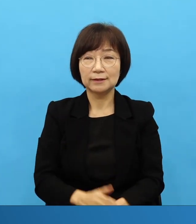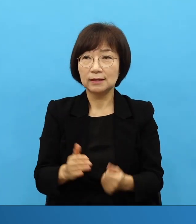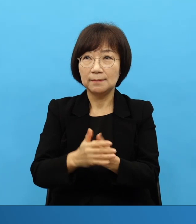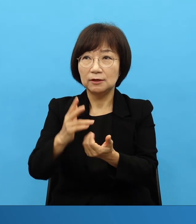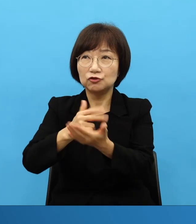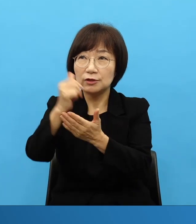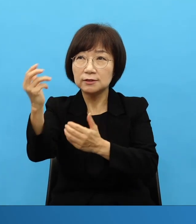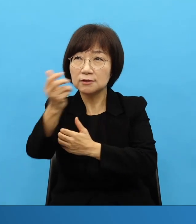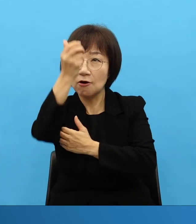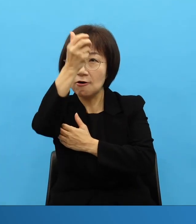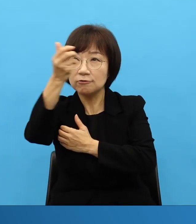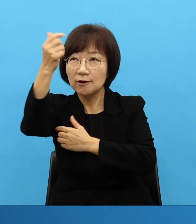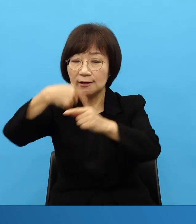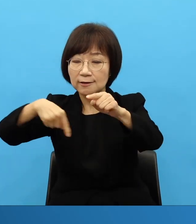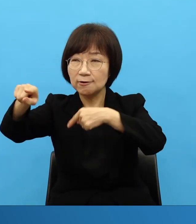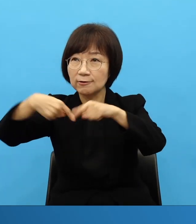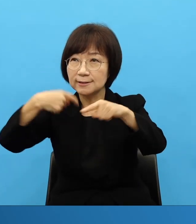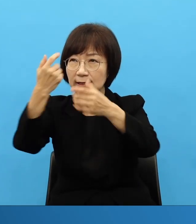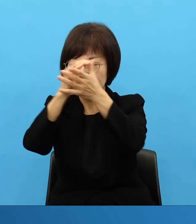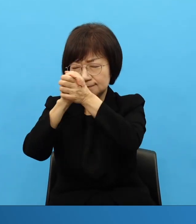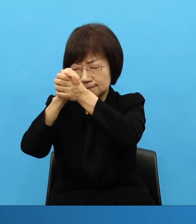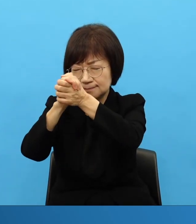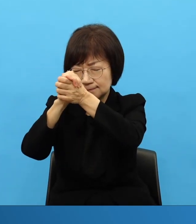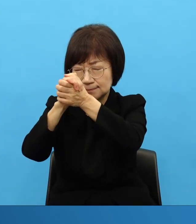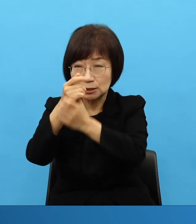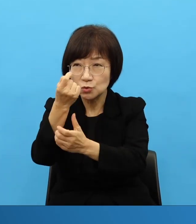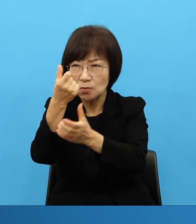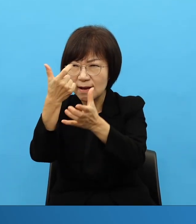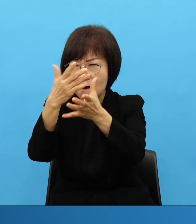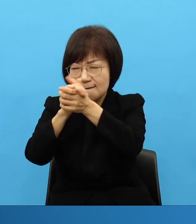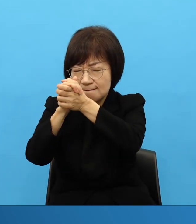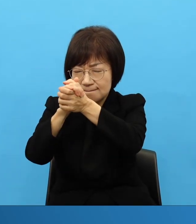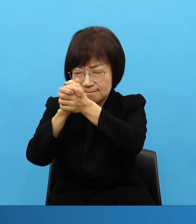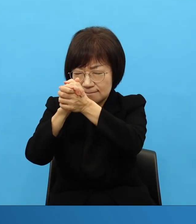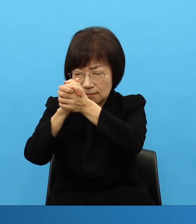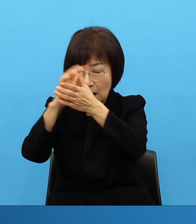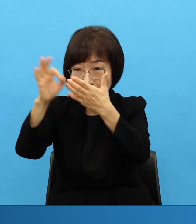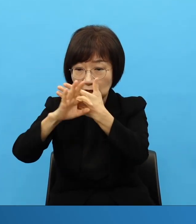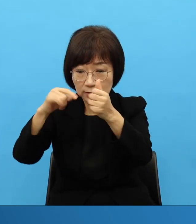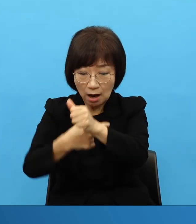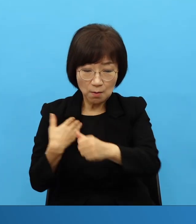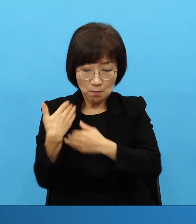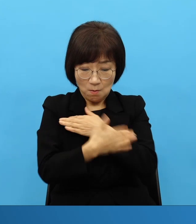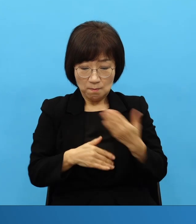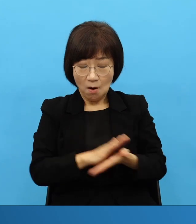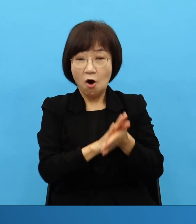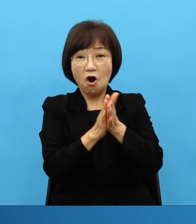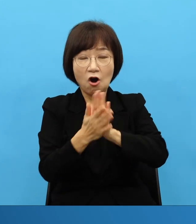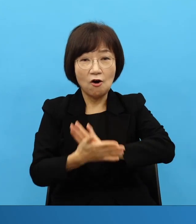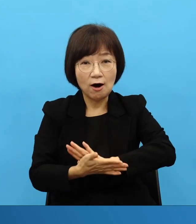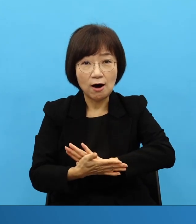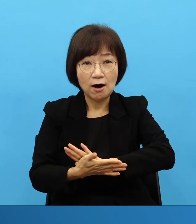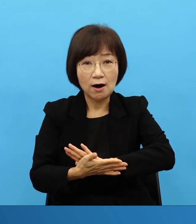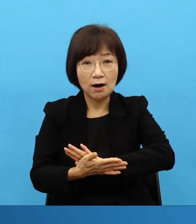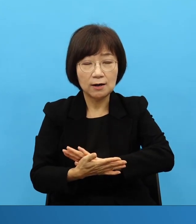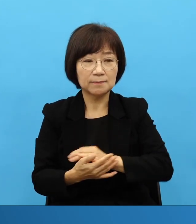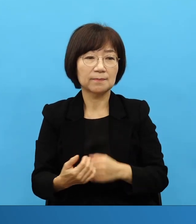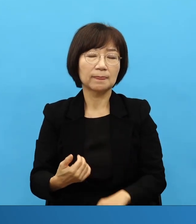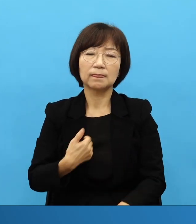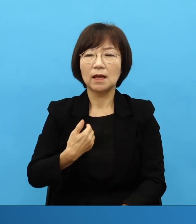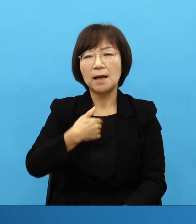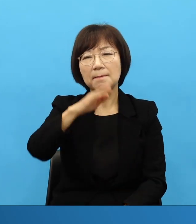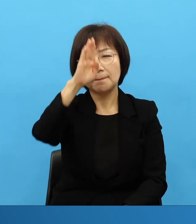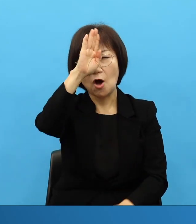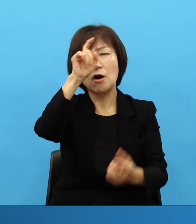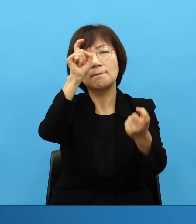조금만 해버리면 내 몸에도 변화가 일어나요. So if you just simply pray a little bit for the Spirit of God to come upon you, 나는 even 병든 자들에게 change things 얘기하고 place in your